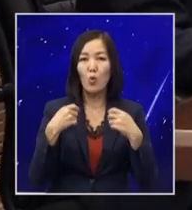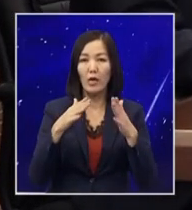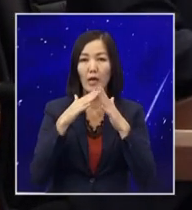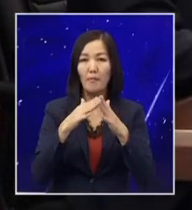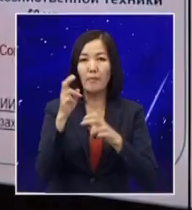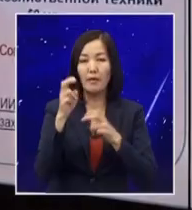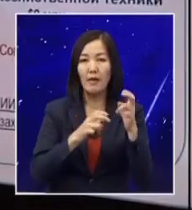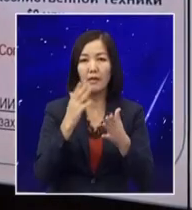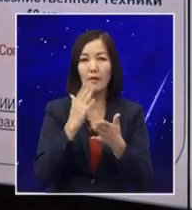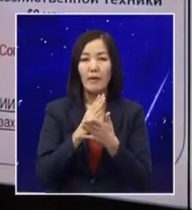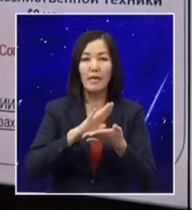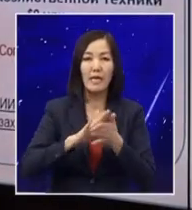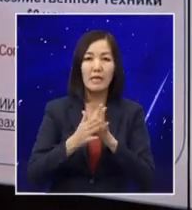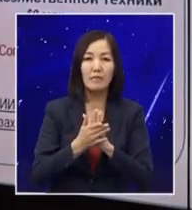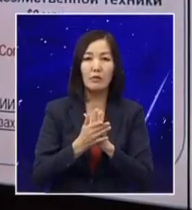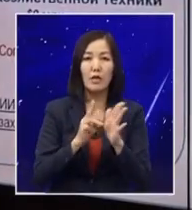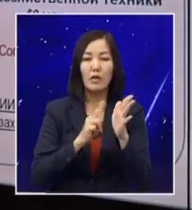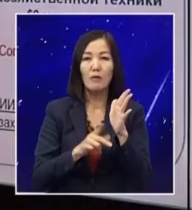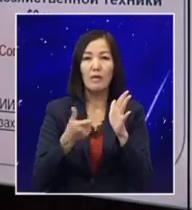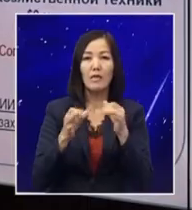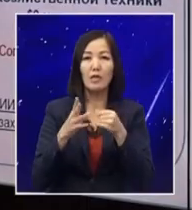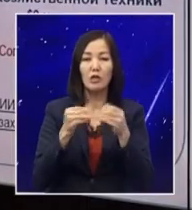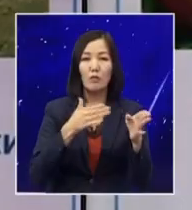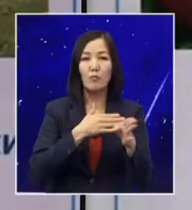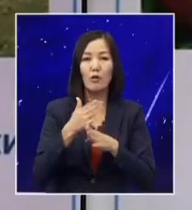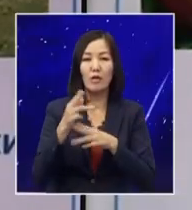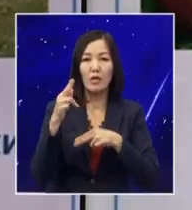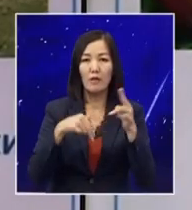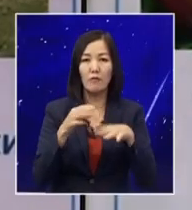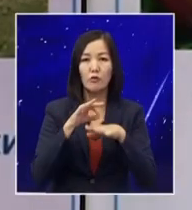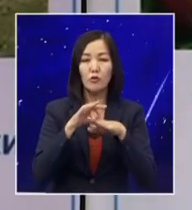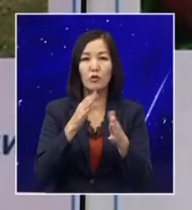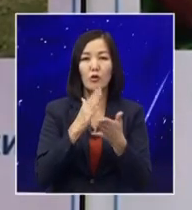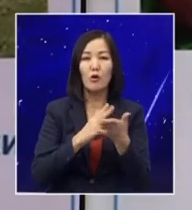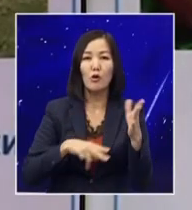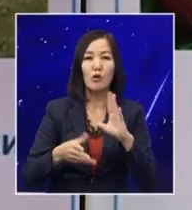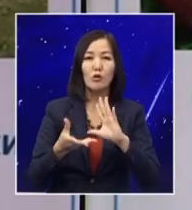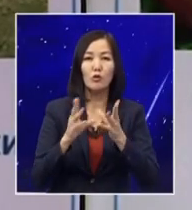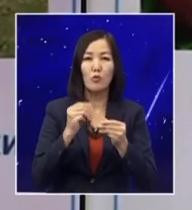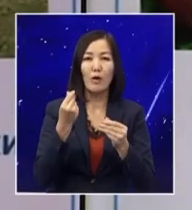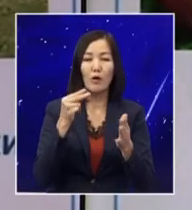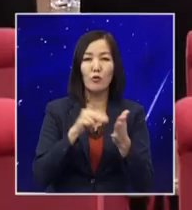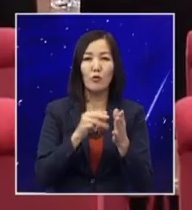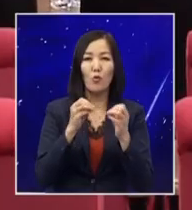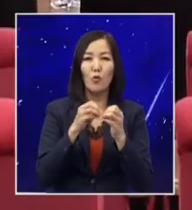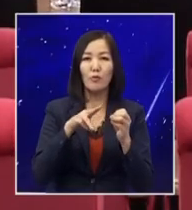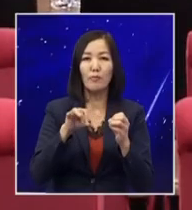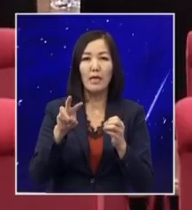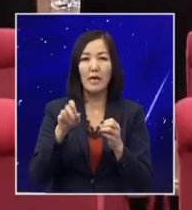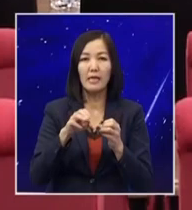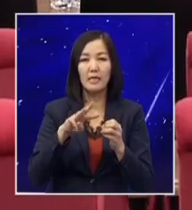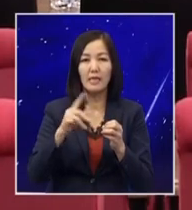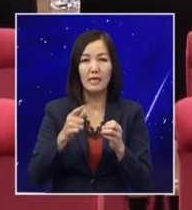Бүгінге келісім шарттар негізінде 70 гектар жер бөлінген, инфрақұрылым жүргізіліп жатыр. Жоба құны 10 миллиард теңге. Нысан